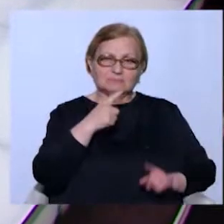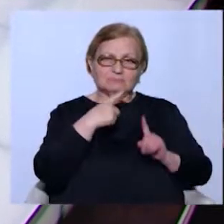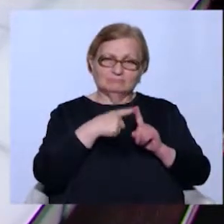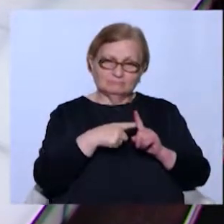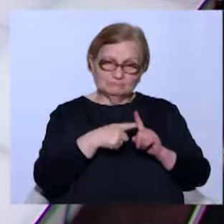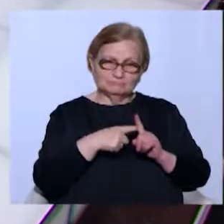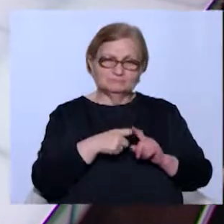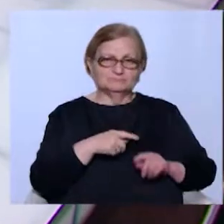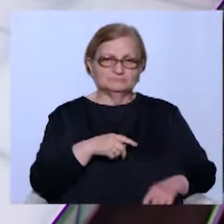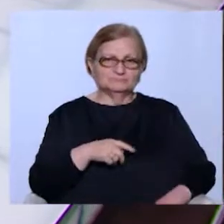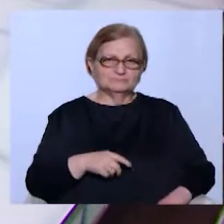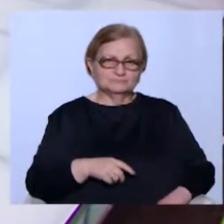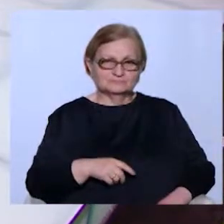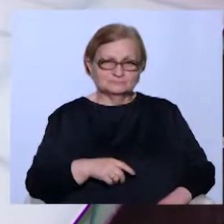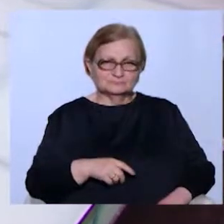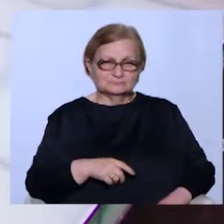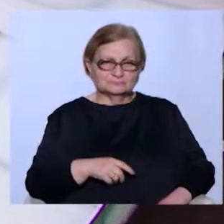არის მიმატების, წერთ.